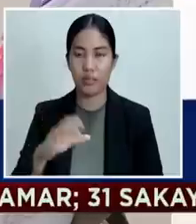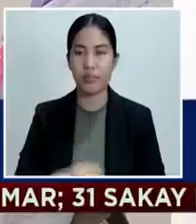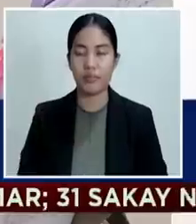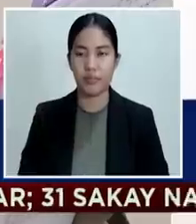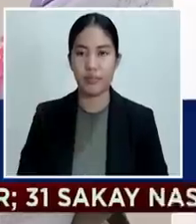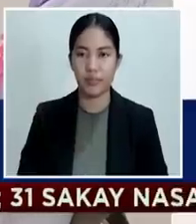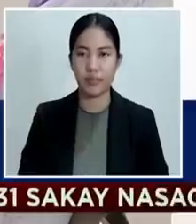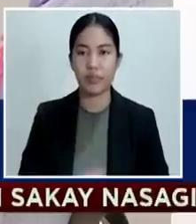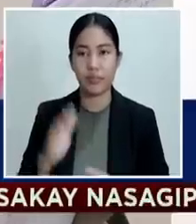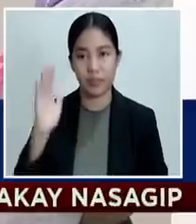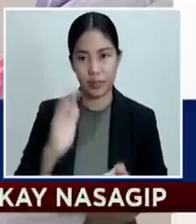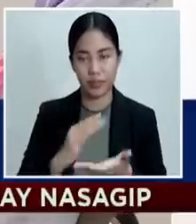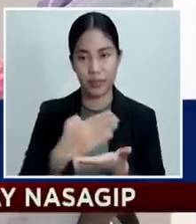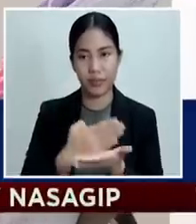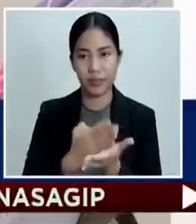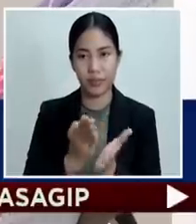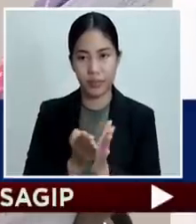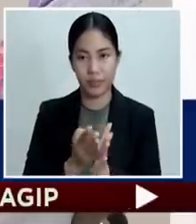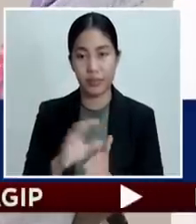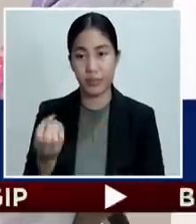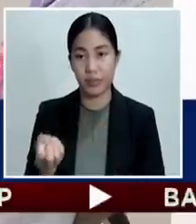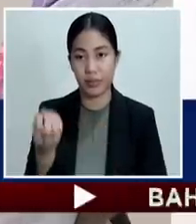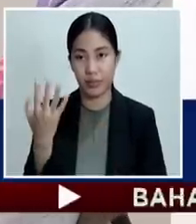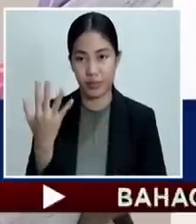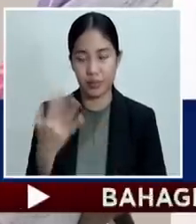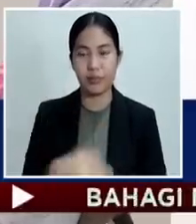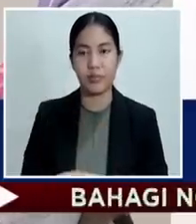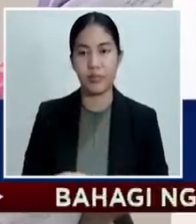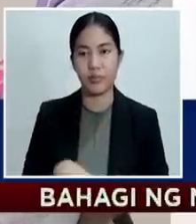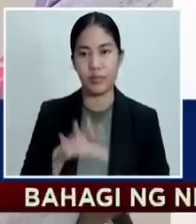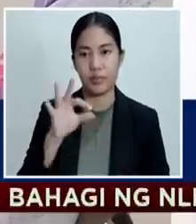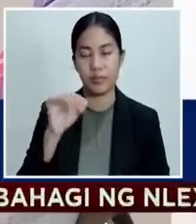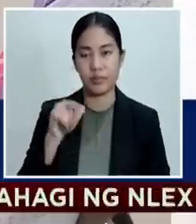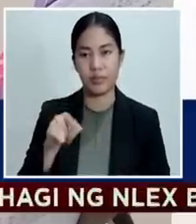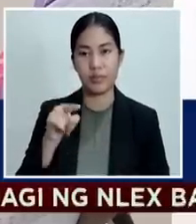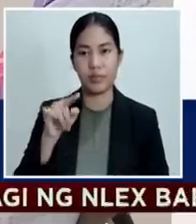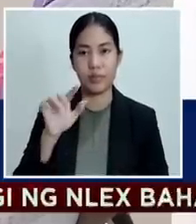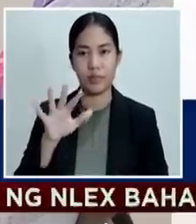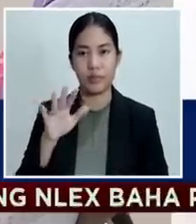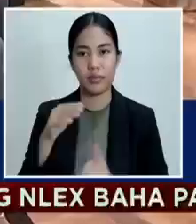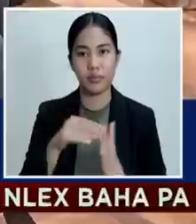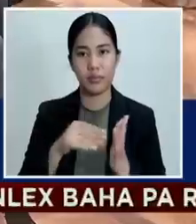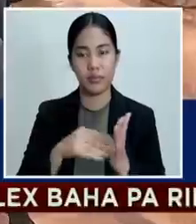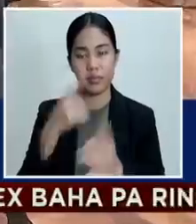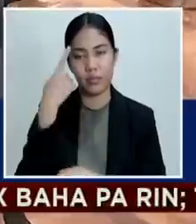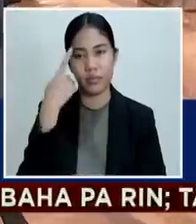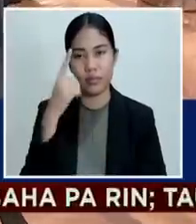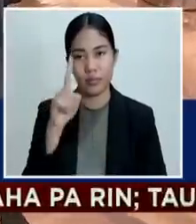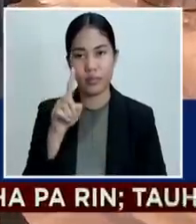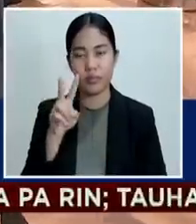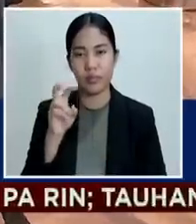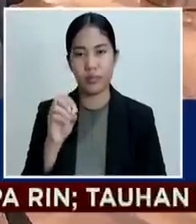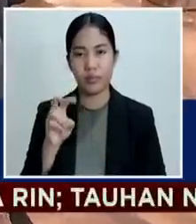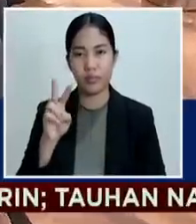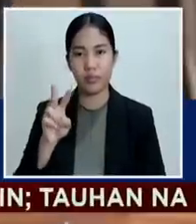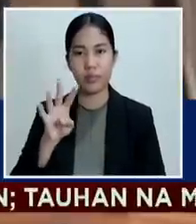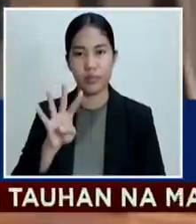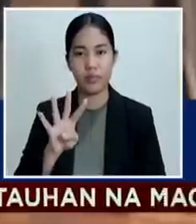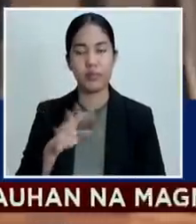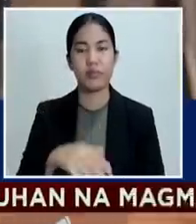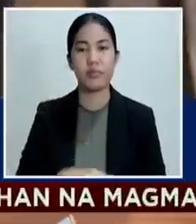NTF-LCAC. Sa GAA, it's 9.5 billion. So for 2024 NEP, it's